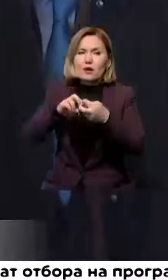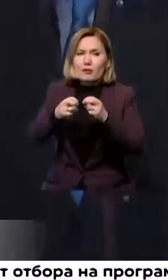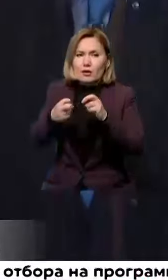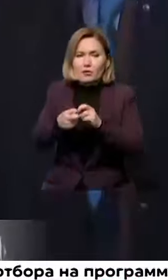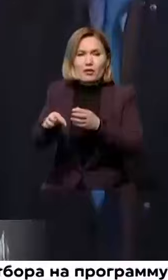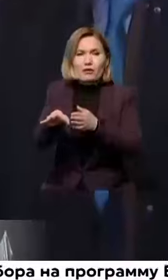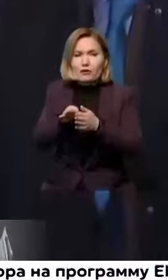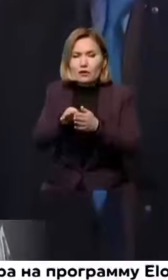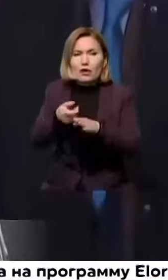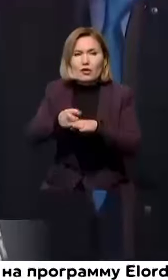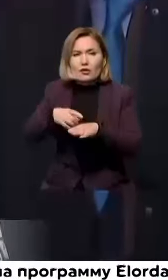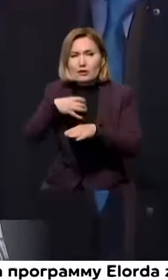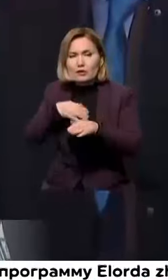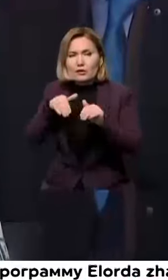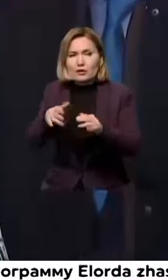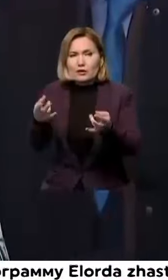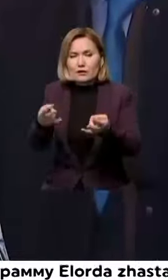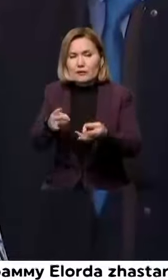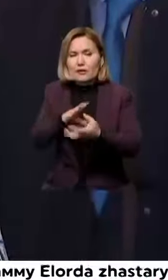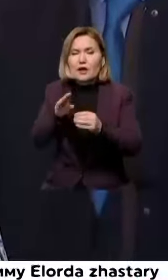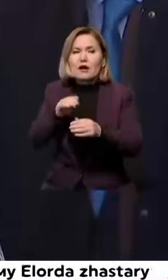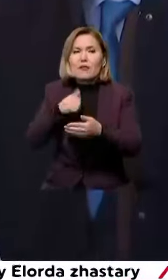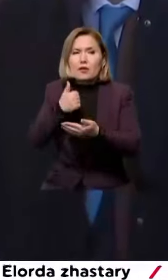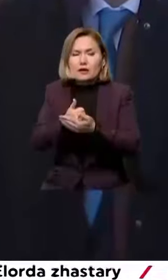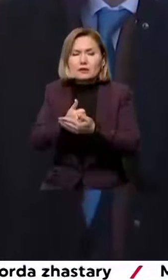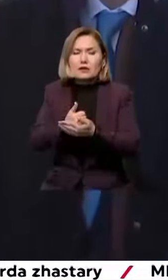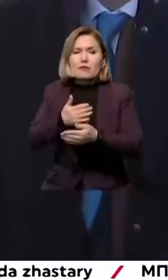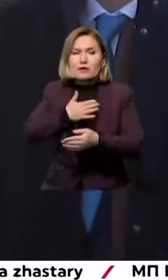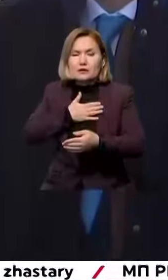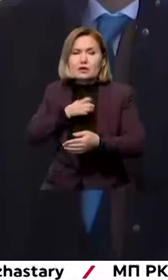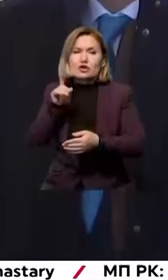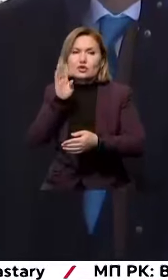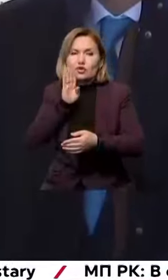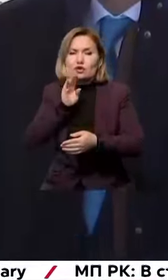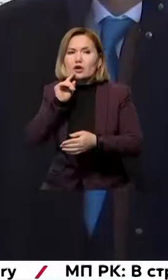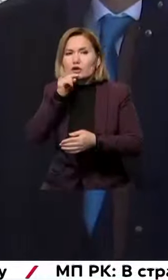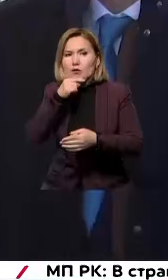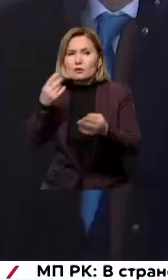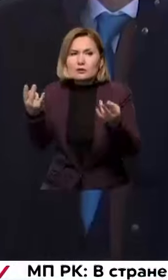Ең бастысы, бірінші кезекте біз суды үнемдеуіміз қажет. Су үнемдеу